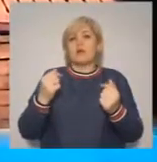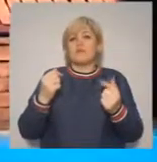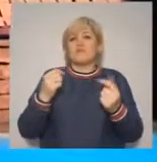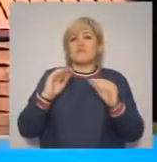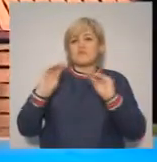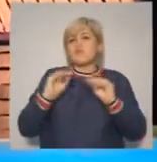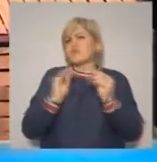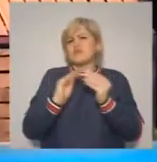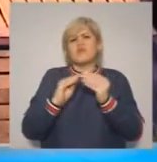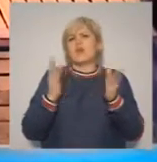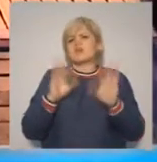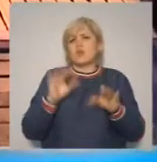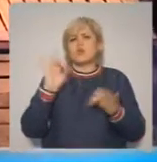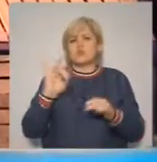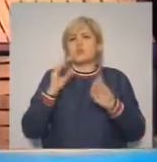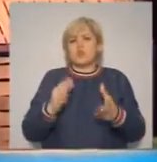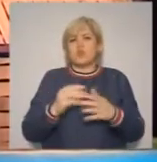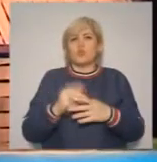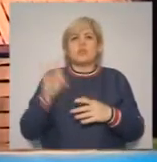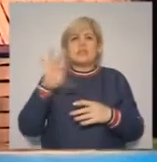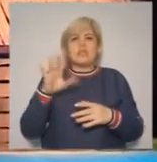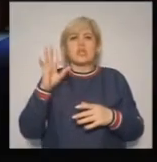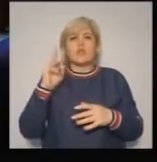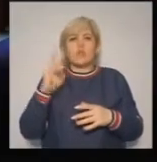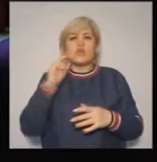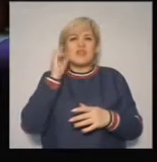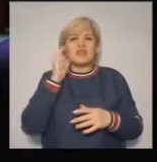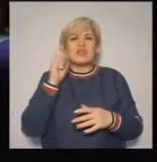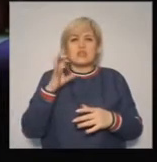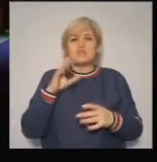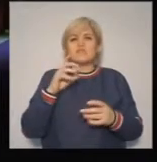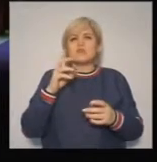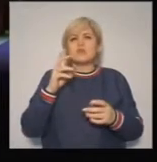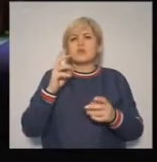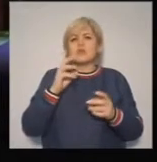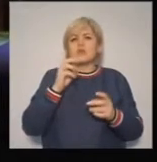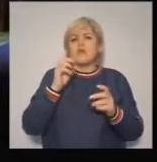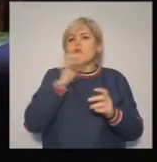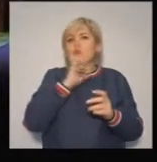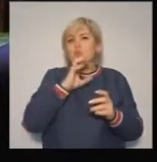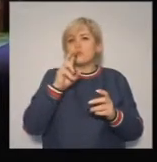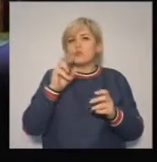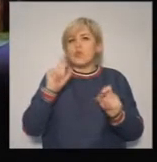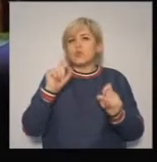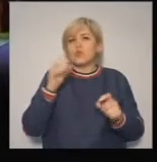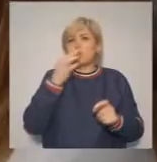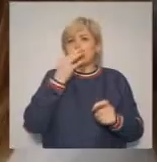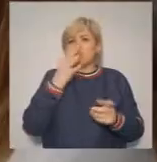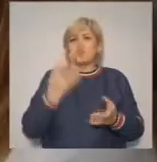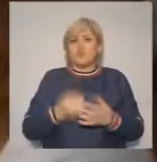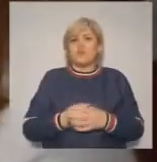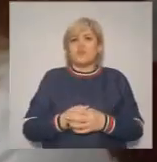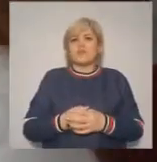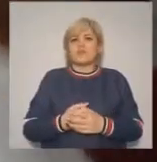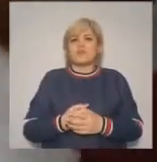Сказка, которая не оставит любого зрителя равнодушным. Серый волк и хитрый лис с целью наживы воруют золотое яйцо.